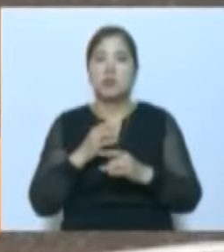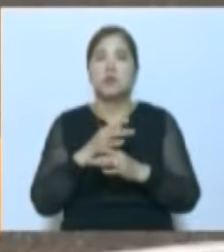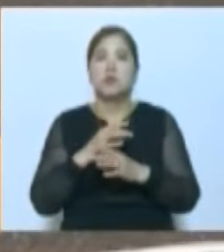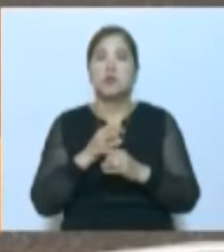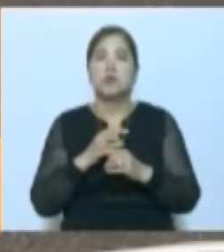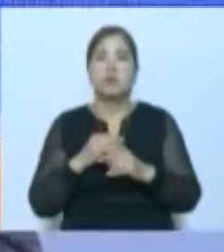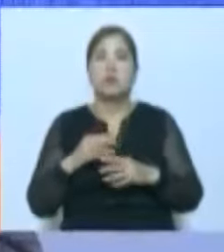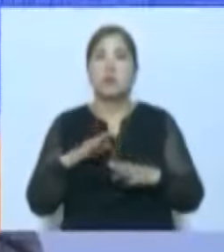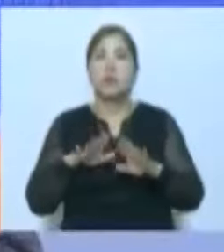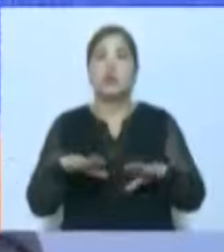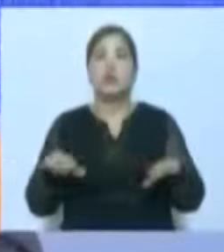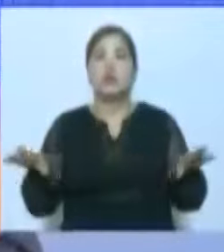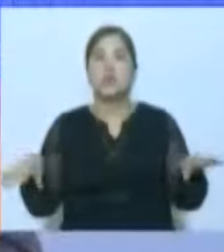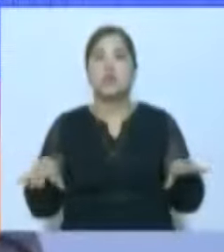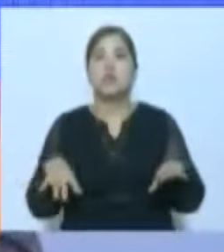малыша.